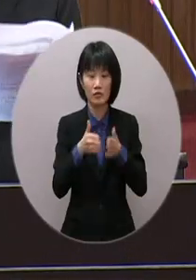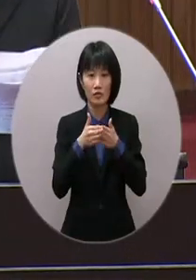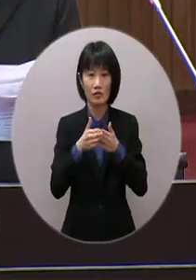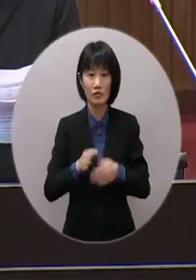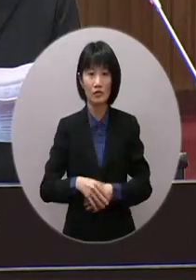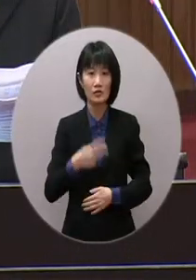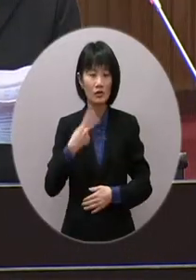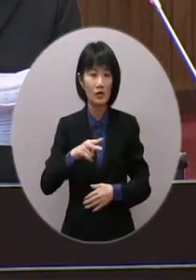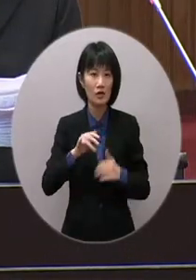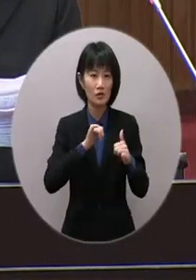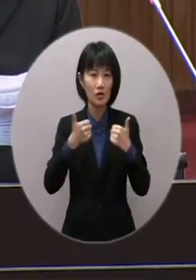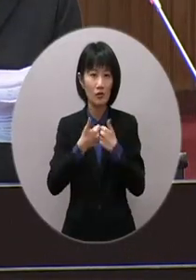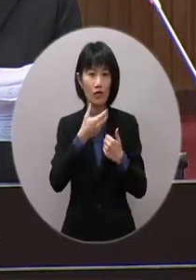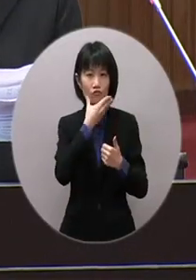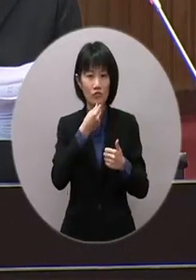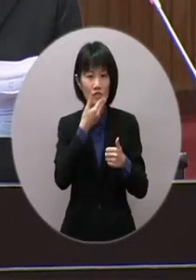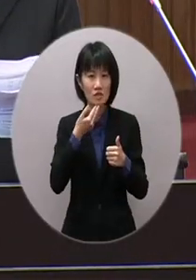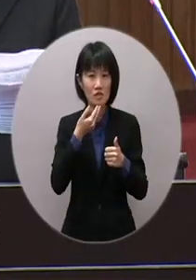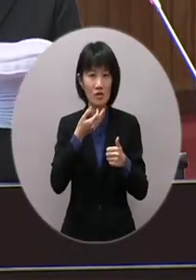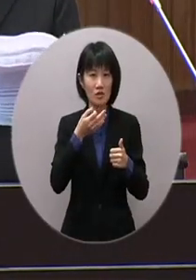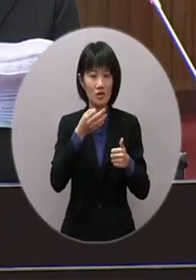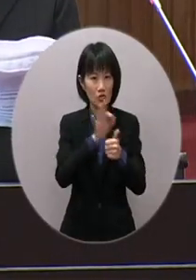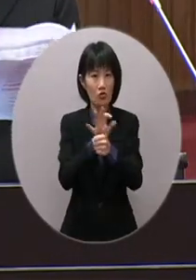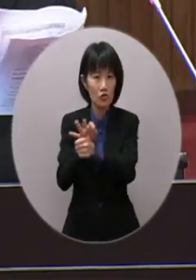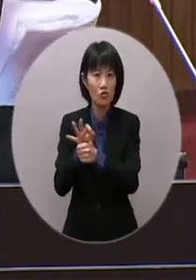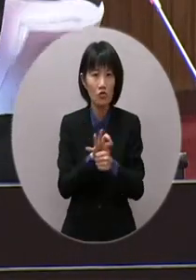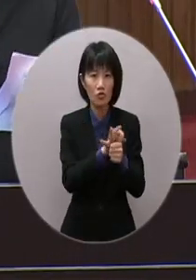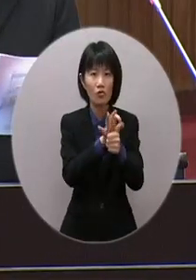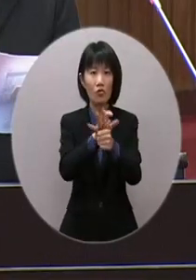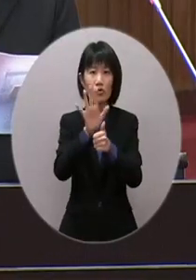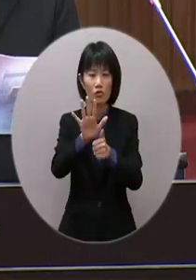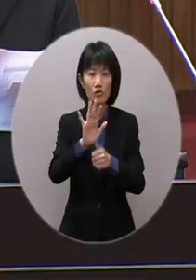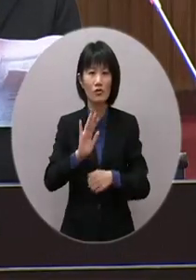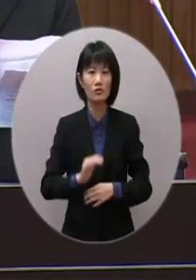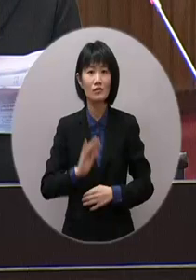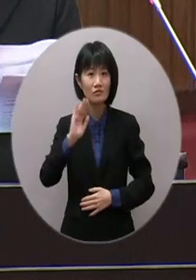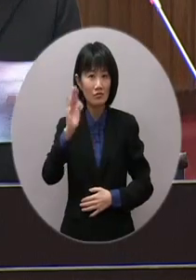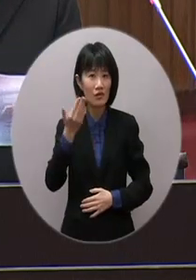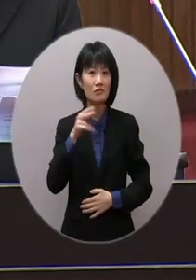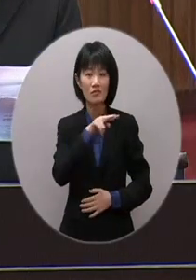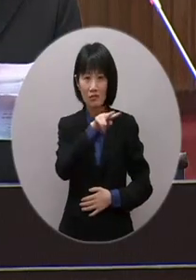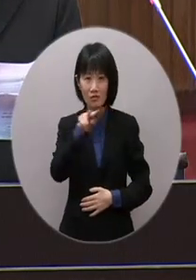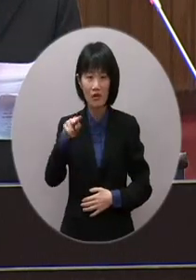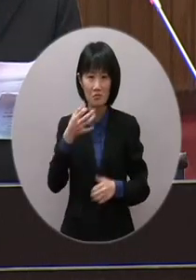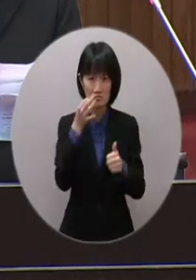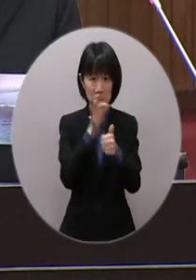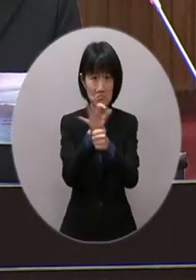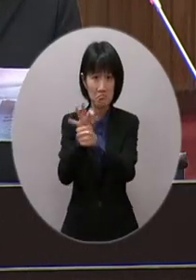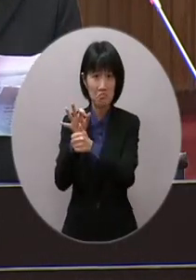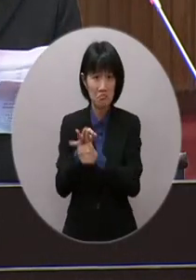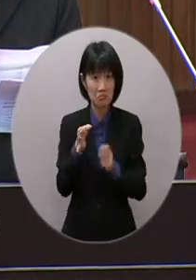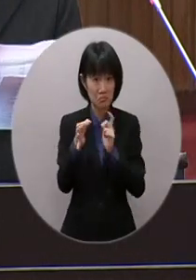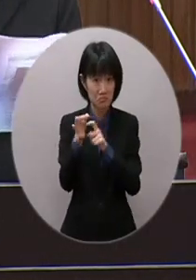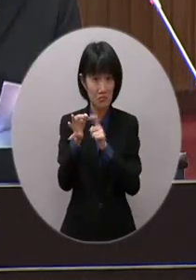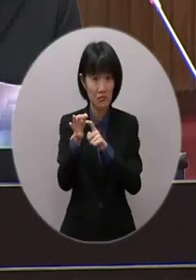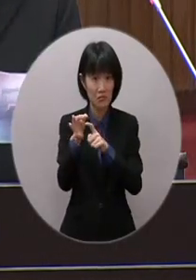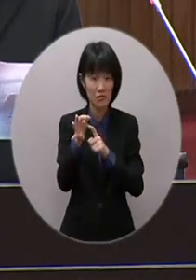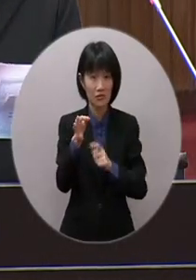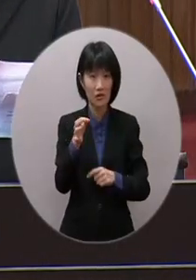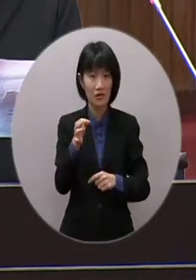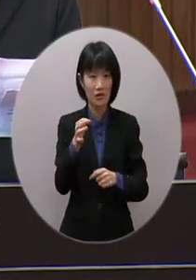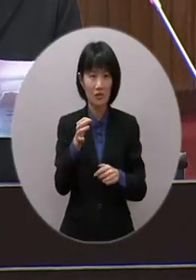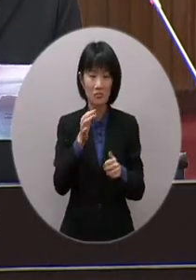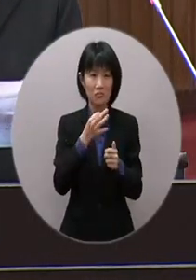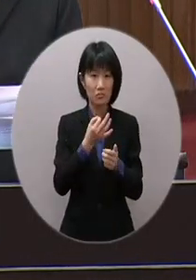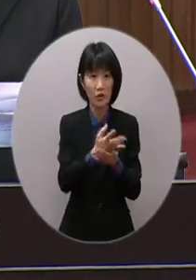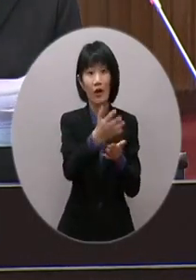的社会福利的一个支出？可是我们会不会认为说这些支出其实就是花费而